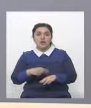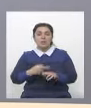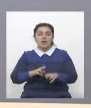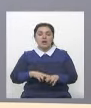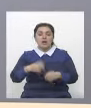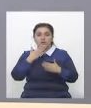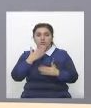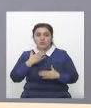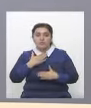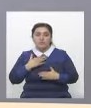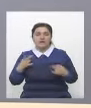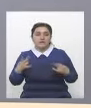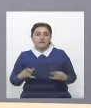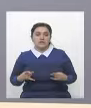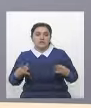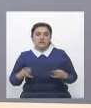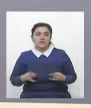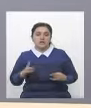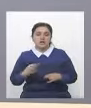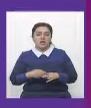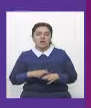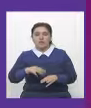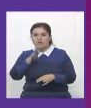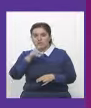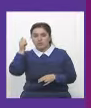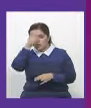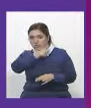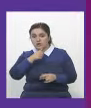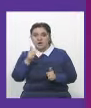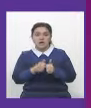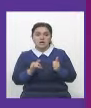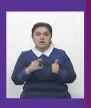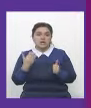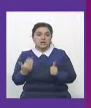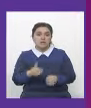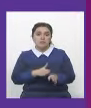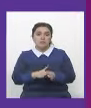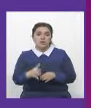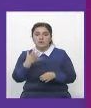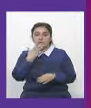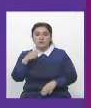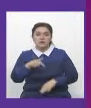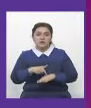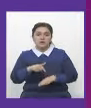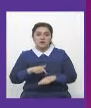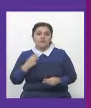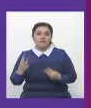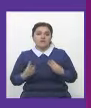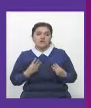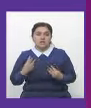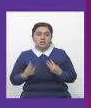особенная любовь, нежность поэта к этому времени года. Каждая из них преисполнена теплого